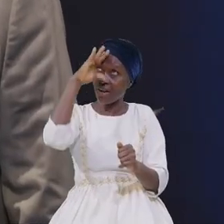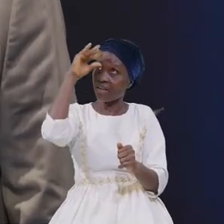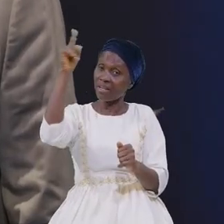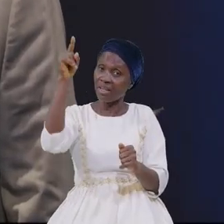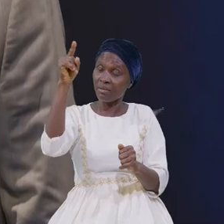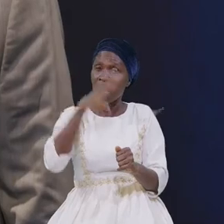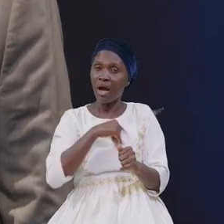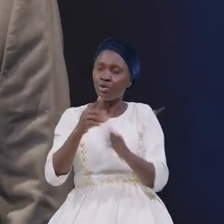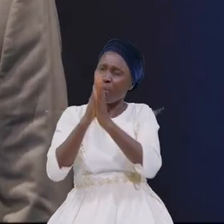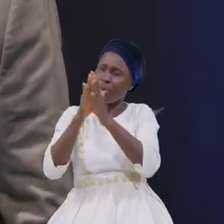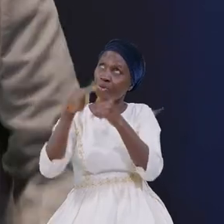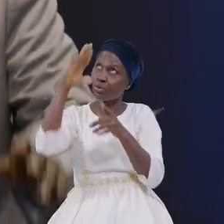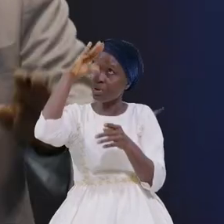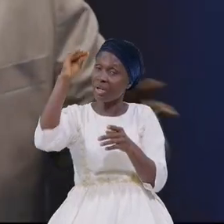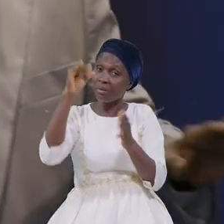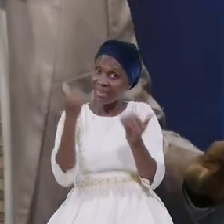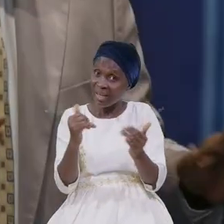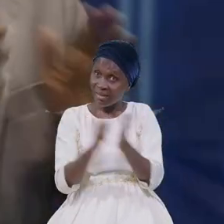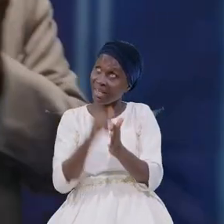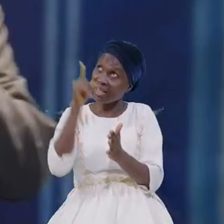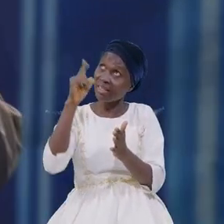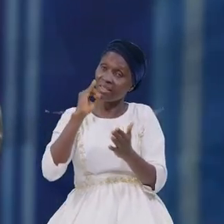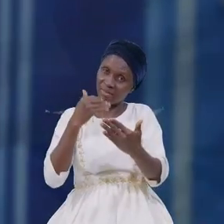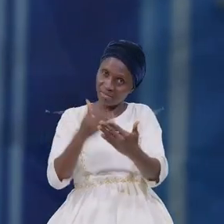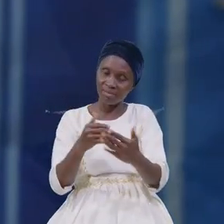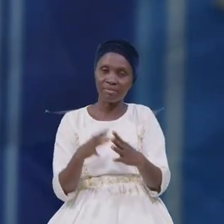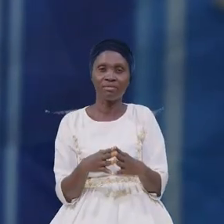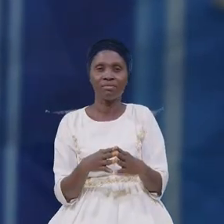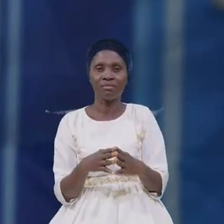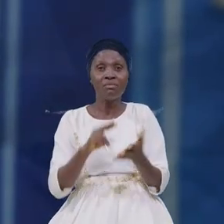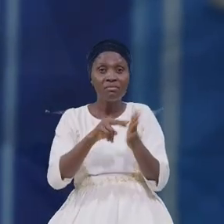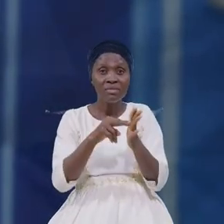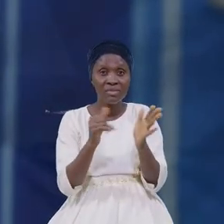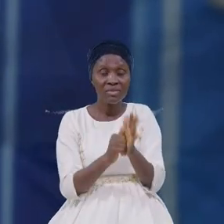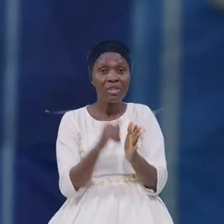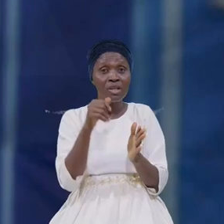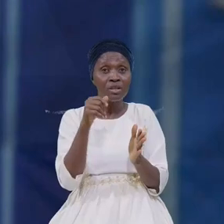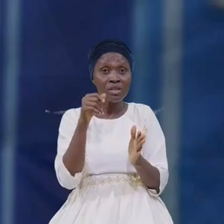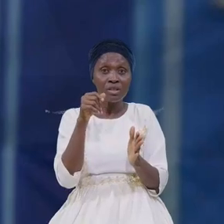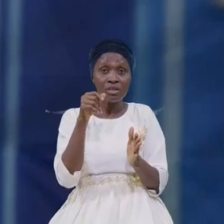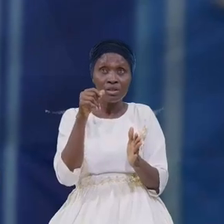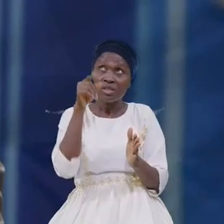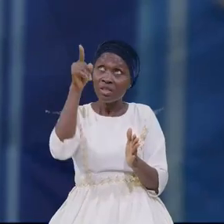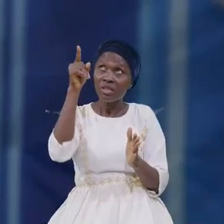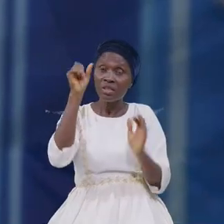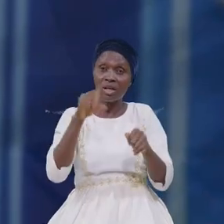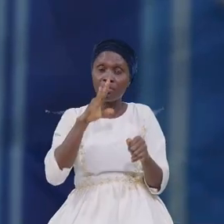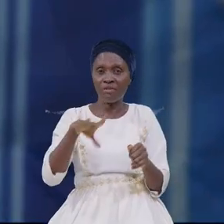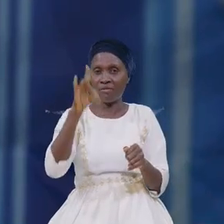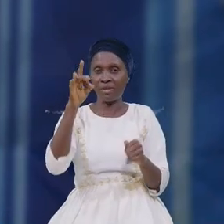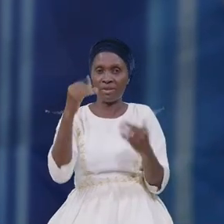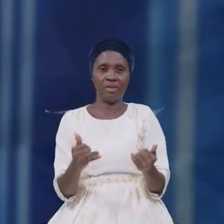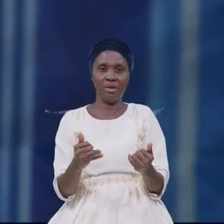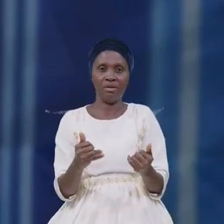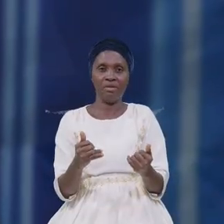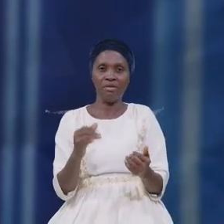et verset 6. Cherchez l'Éternel pendant qu'il se trouve, invoquez-le tandis qu'il est prêt. Ouais, maintenant, le